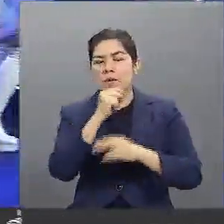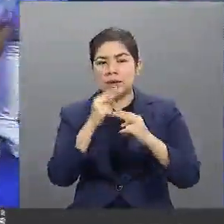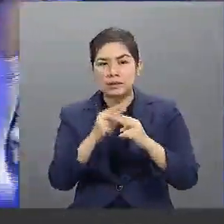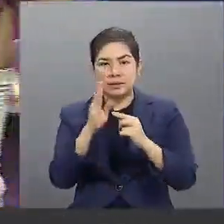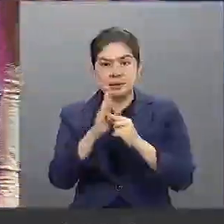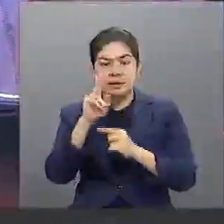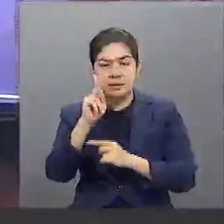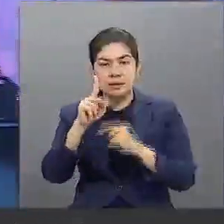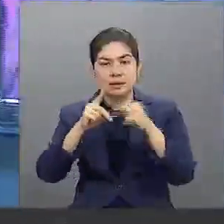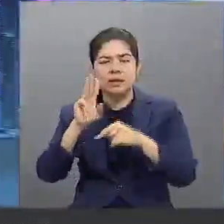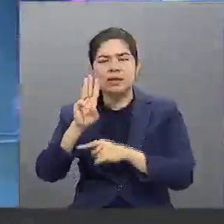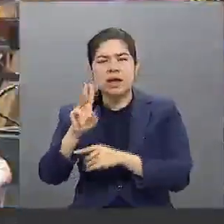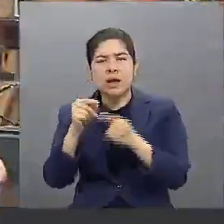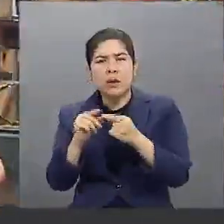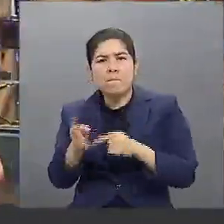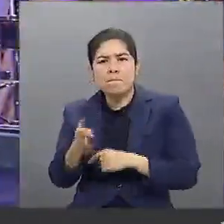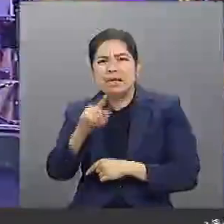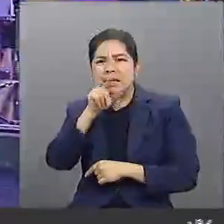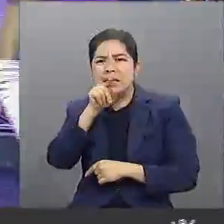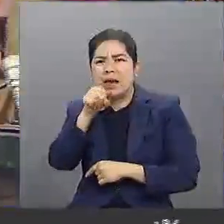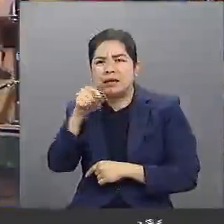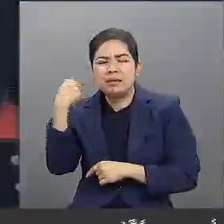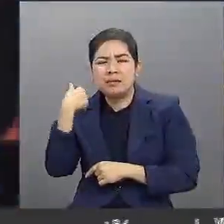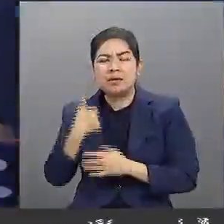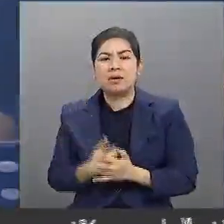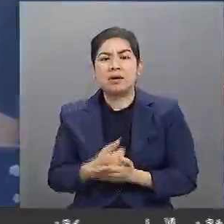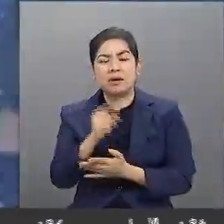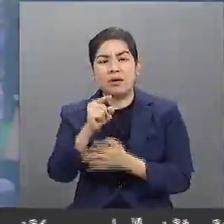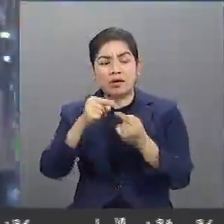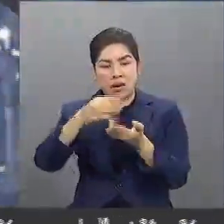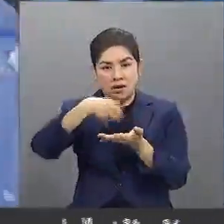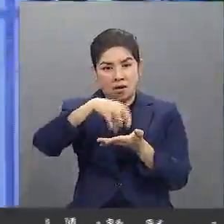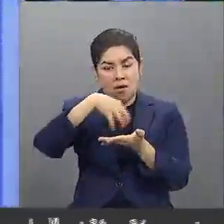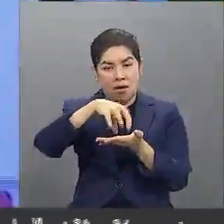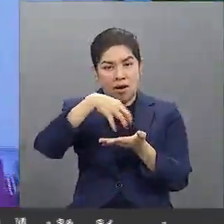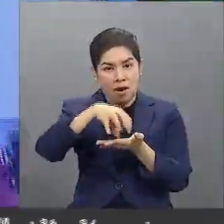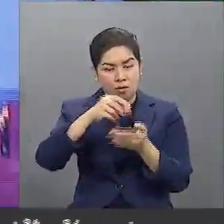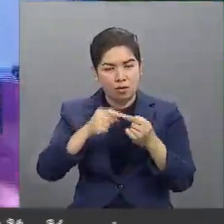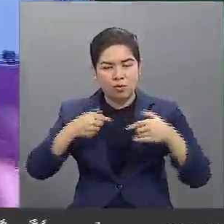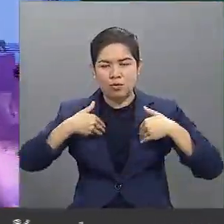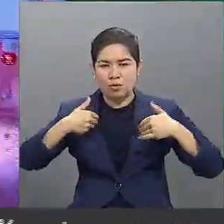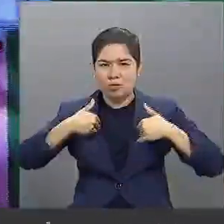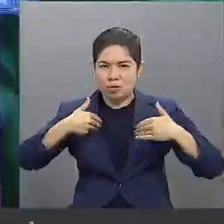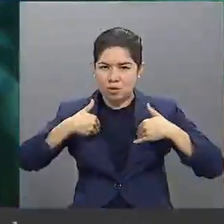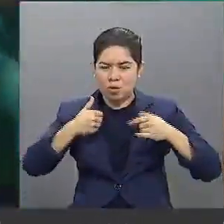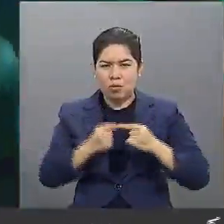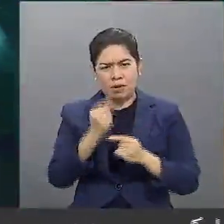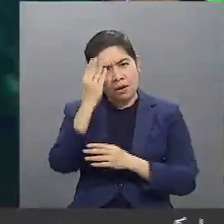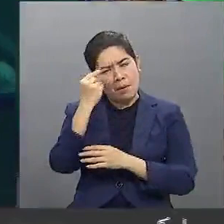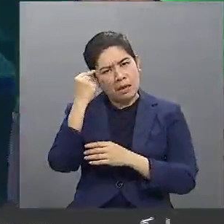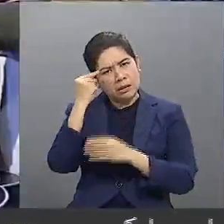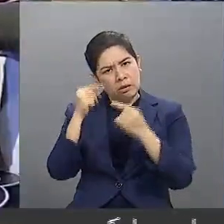ครับที่ไม่ได้มาแค่ร้องแต่ยังมาพร้อมกับเรื่องเล่าสนุกสนุกในวงการเช่นที่มาของเพลงแจ้งเกิดอย่าง